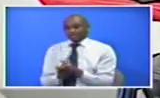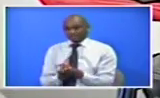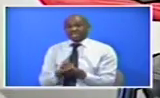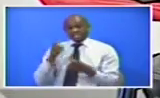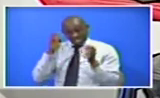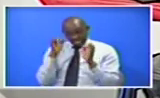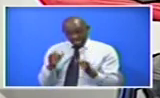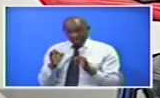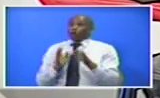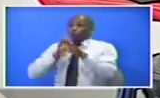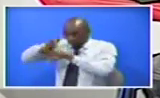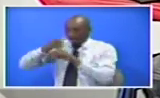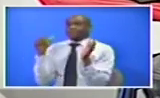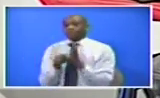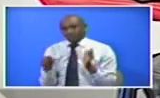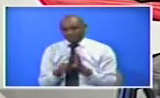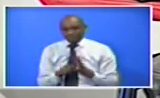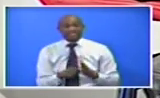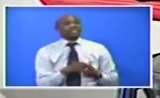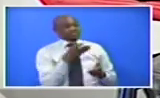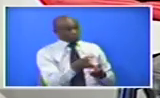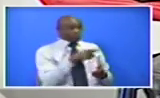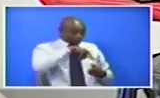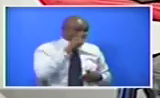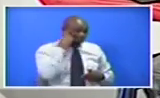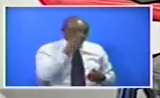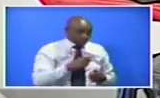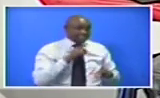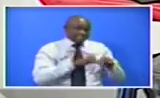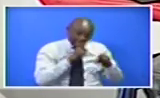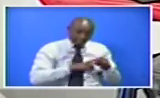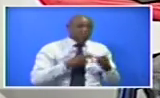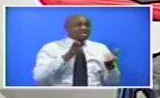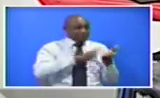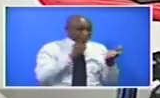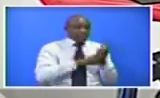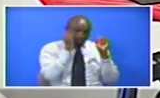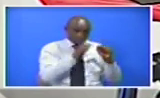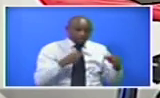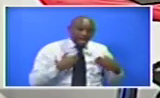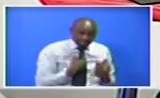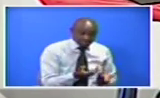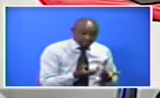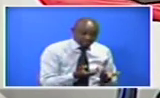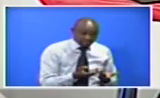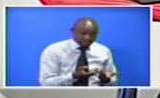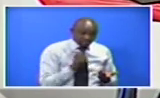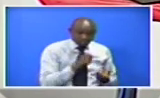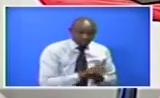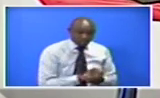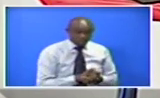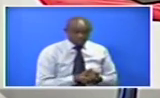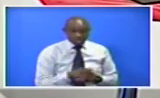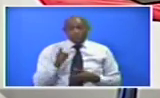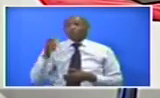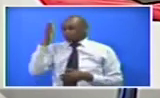Wakipitisha ndio itakuwa shida. Ni kabisa. Kwa hivyo hii minongono kwamba waende kwa referendum, yani kura ya maoni, hii haipo. Ile itategemea watakavyocheza karata yao.